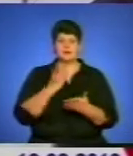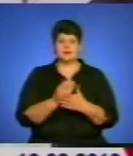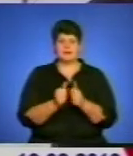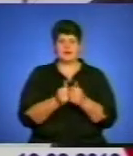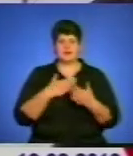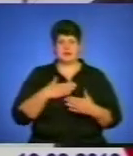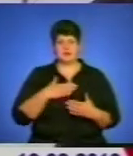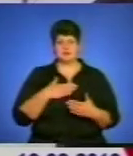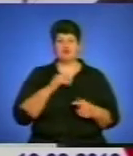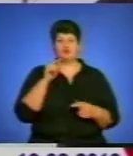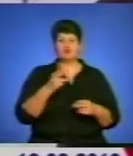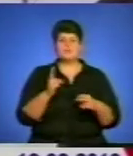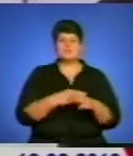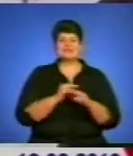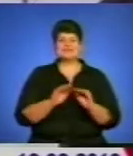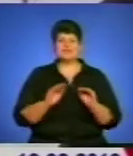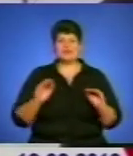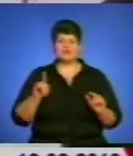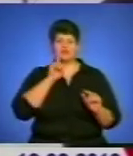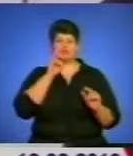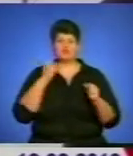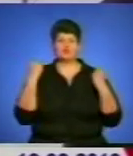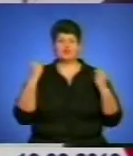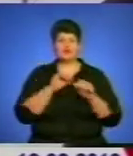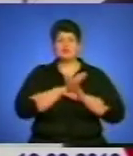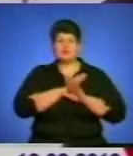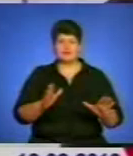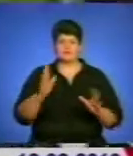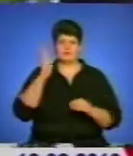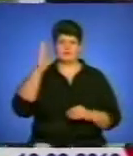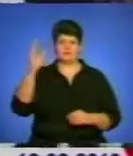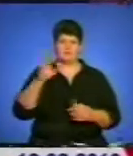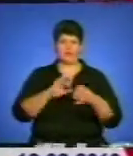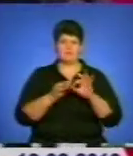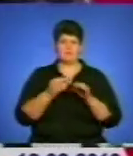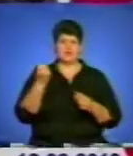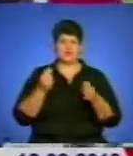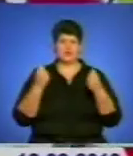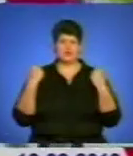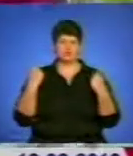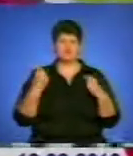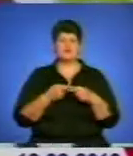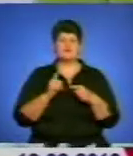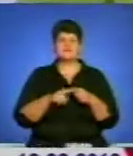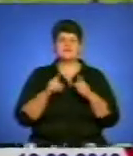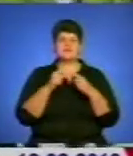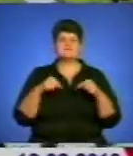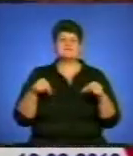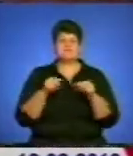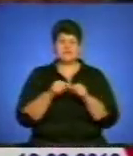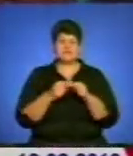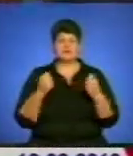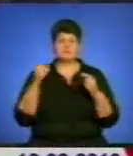нами. Тому що без дитячого юнацького спорту не буде майбутнього олімпійського спорту. Те, що цей вид спорту популярний, сьогодні